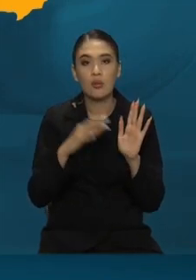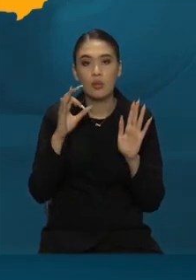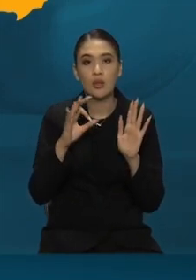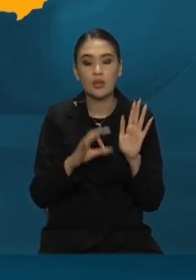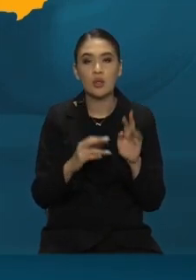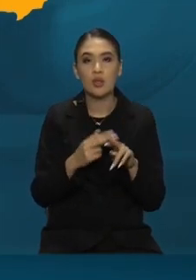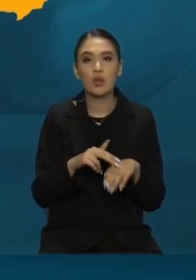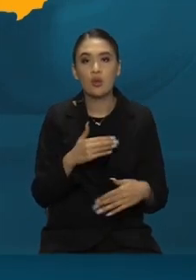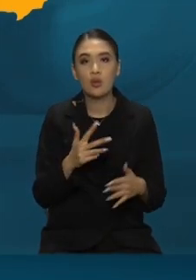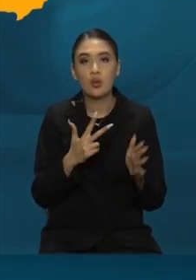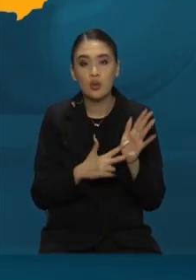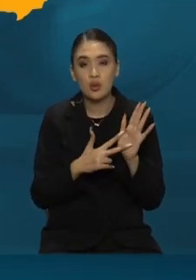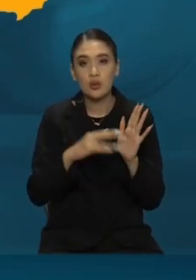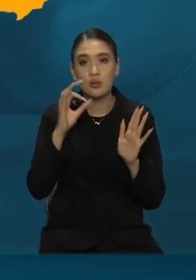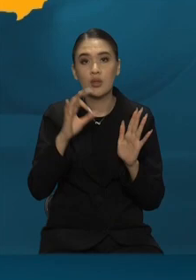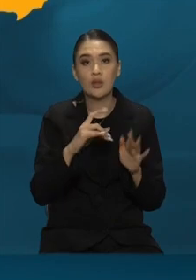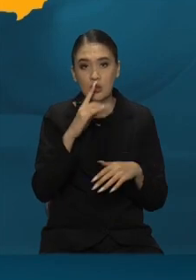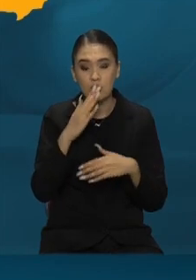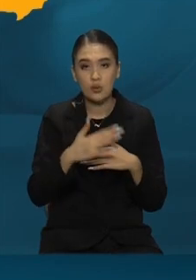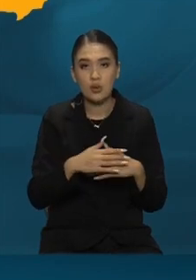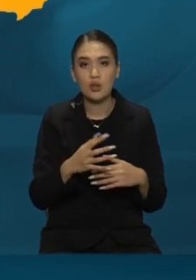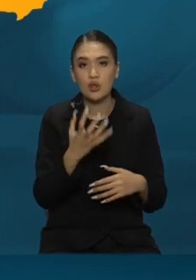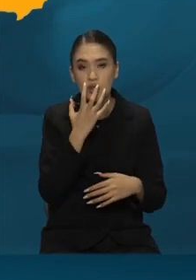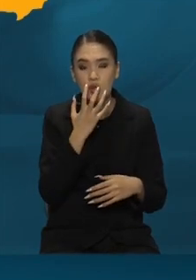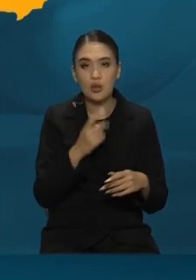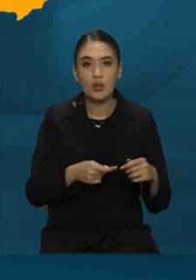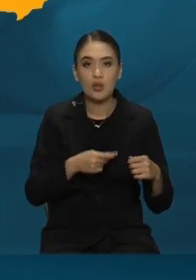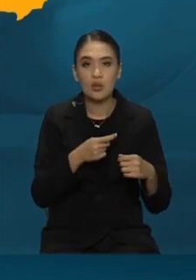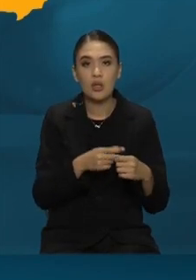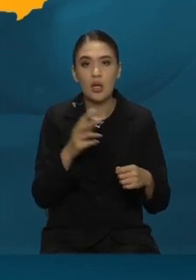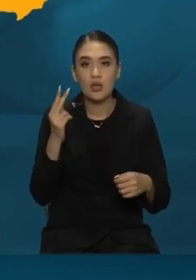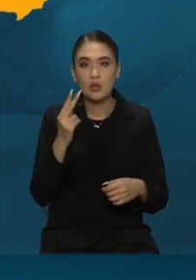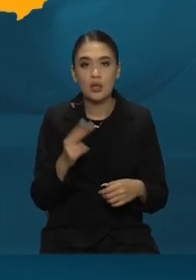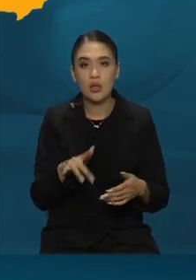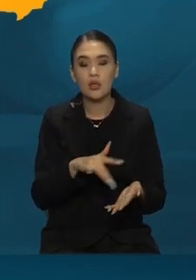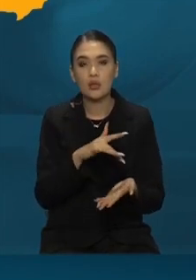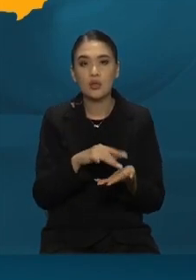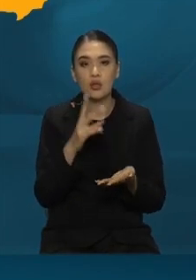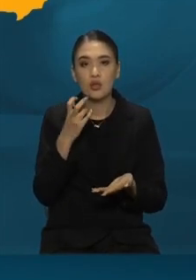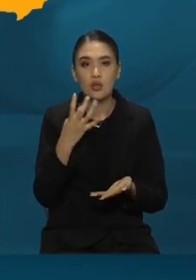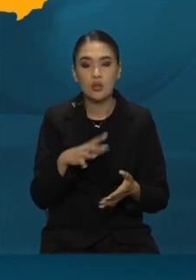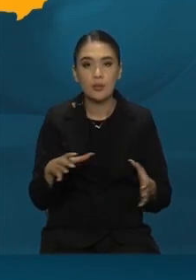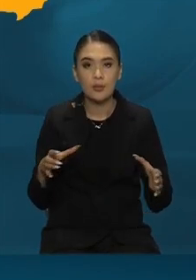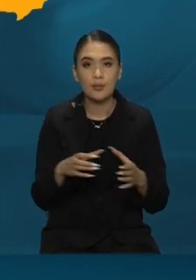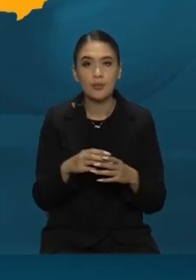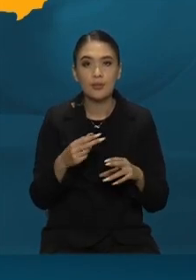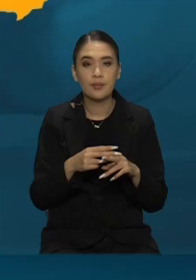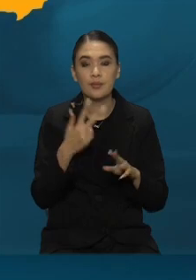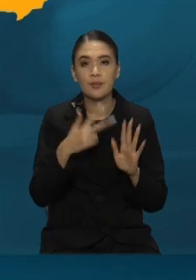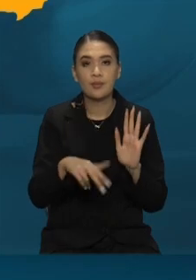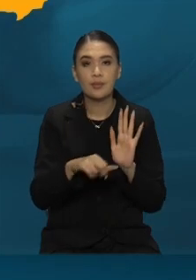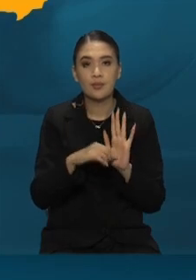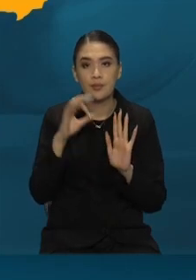нысанның 30%-ға жуығы жылуға қосылды. Ал Астана қаласында 240 әлеуметтік нысанның шамамен